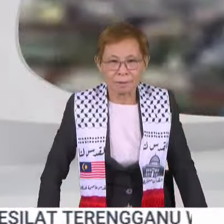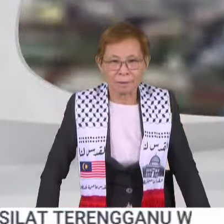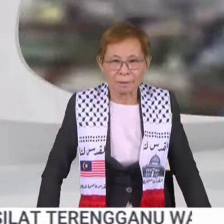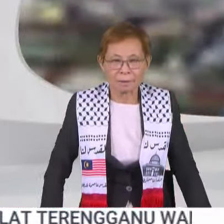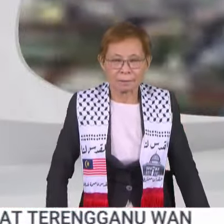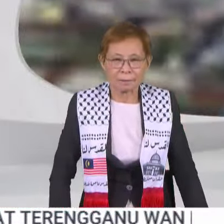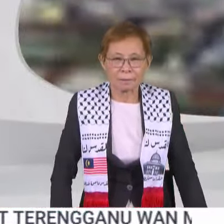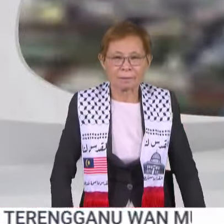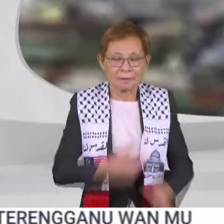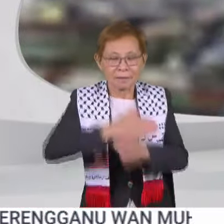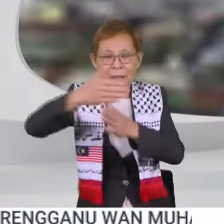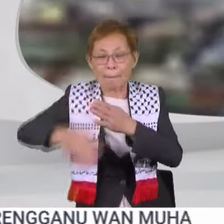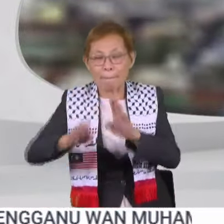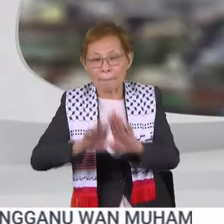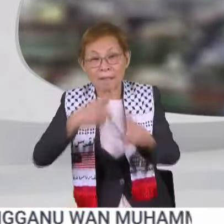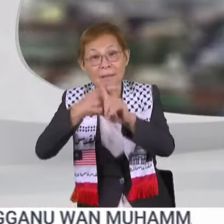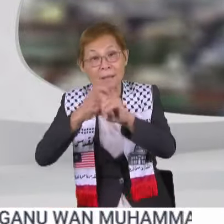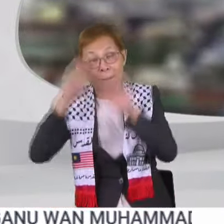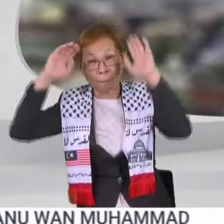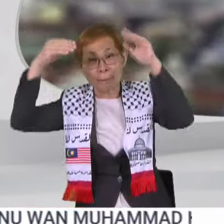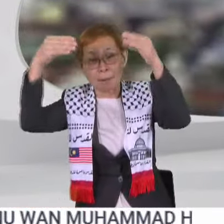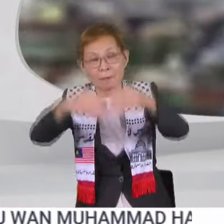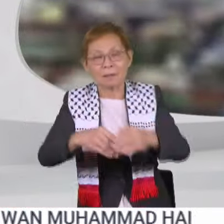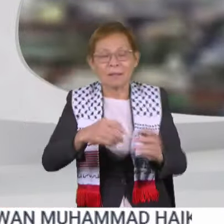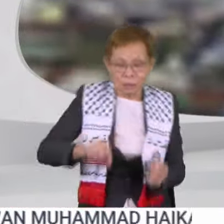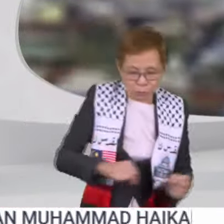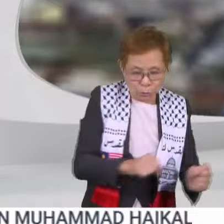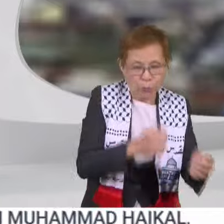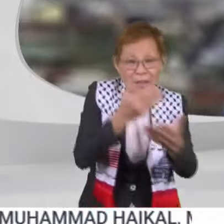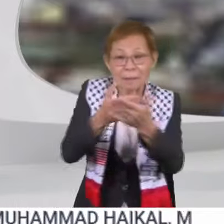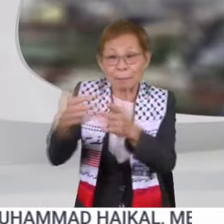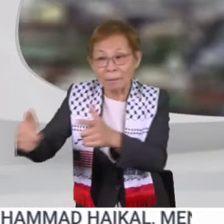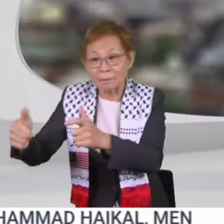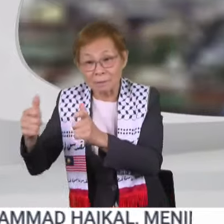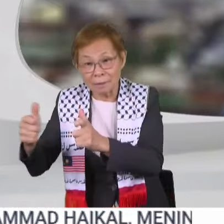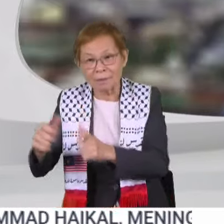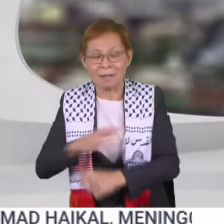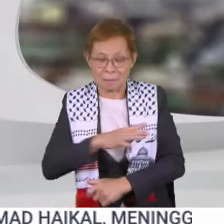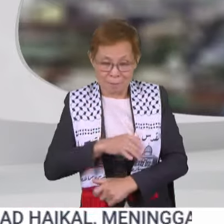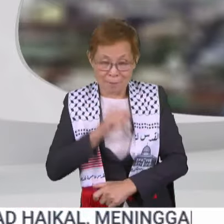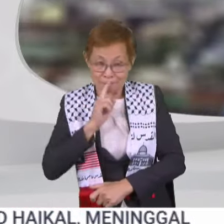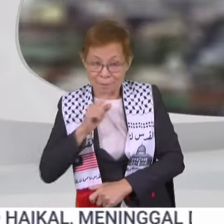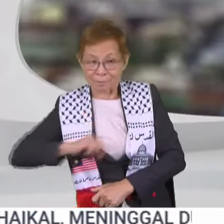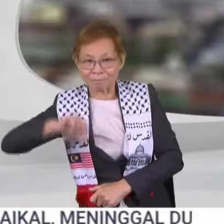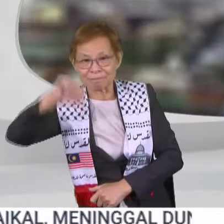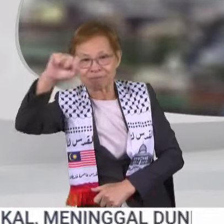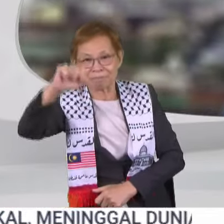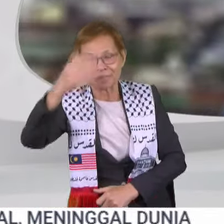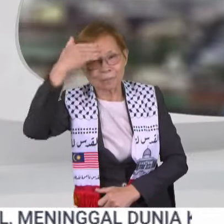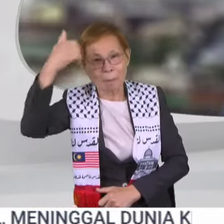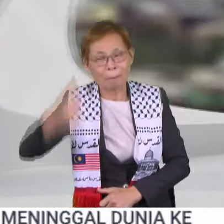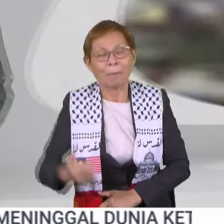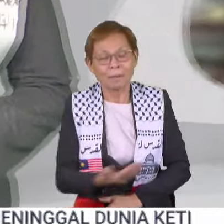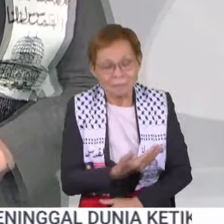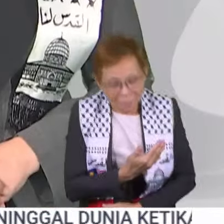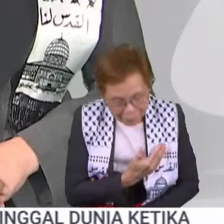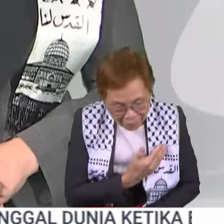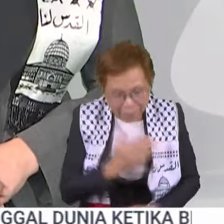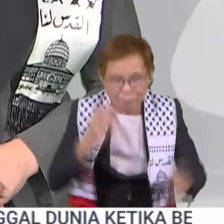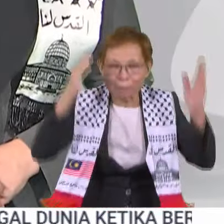saja sekian berita dari Pahang dari sungai hingga Segara Palestin pasti Merdeka Assalamualaikum dan